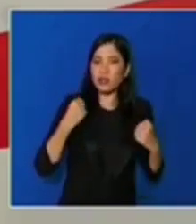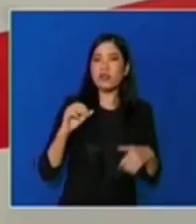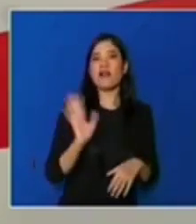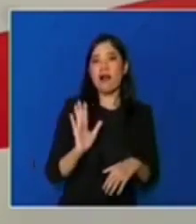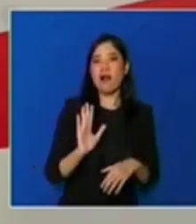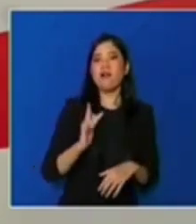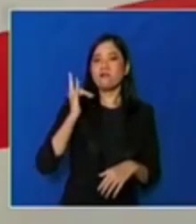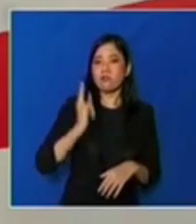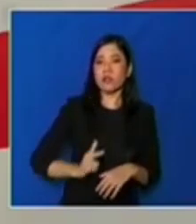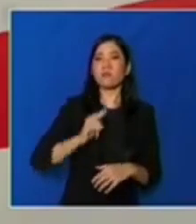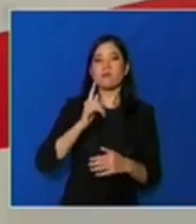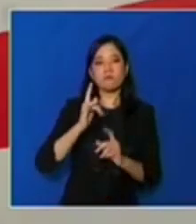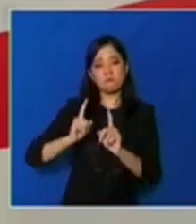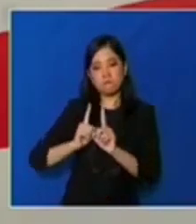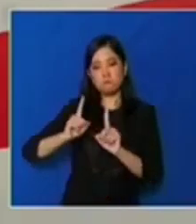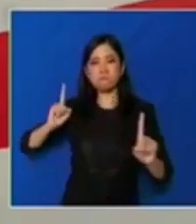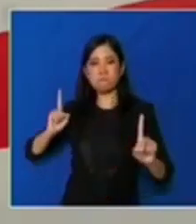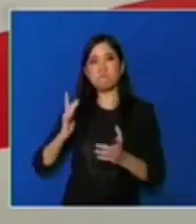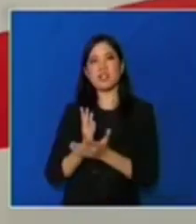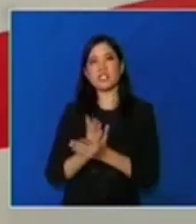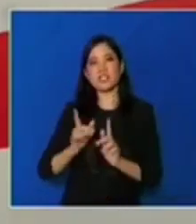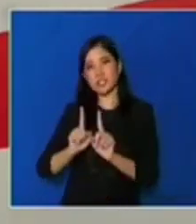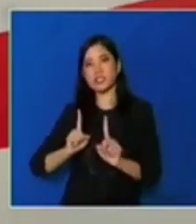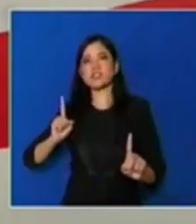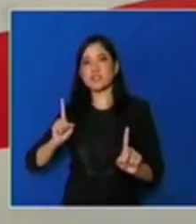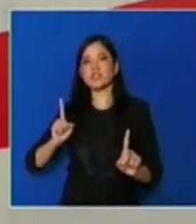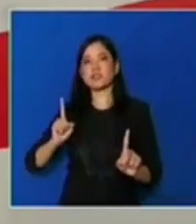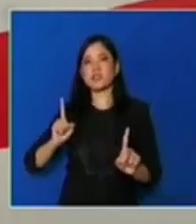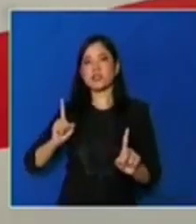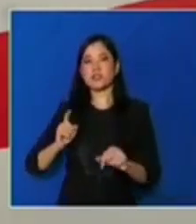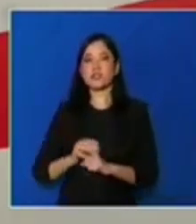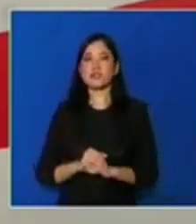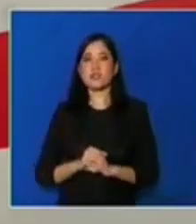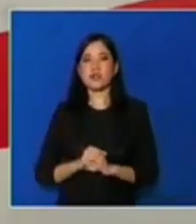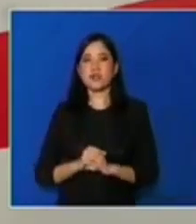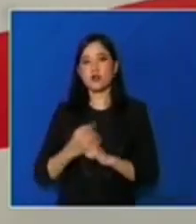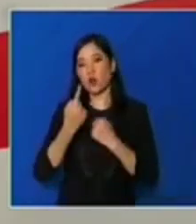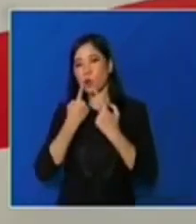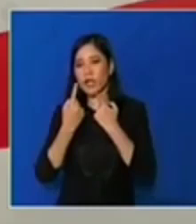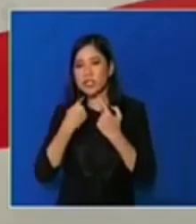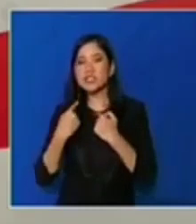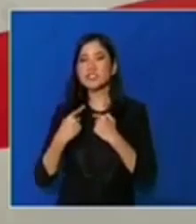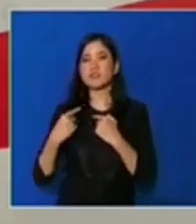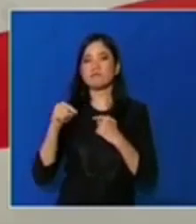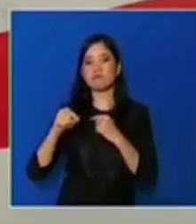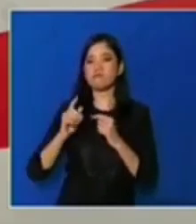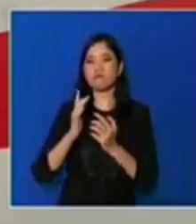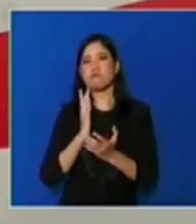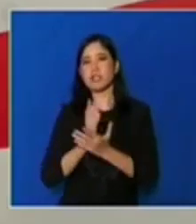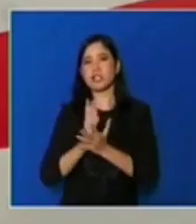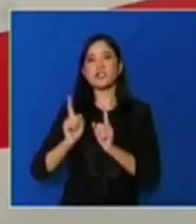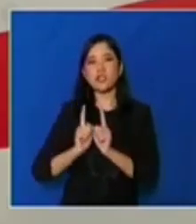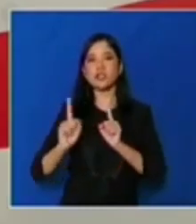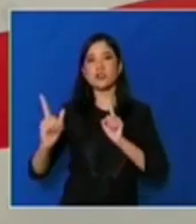melaksanakan pembatasan mengatur jarak dalam konteks Graha berkomunikasi secara sosial Oleh